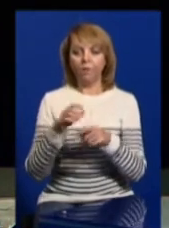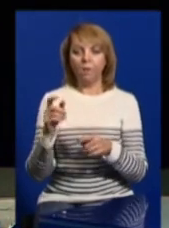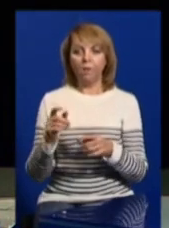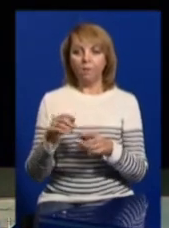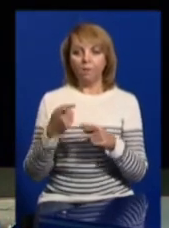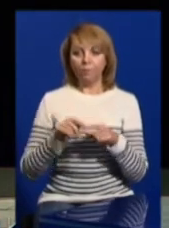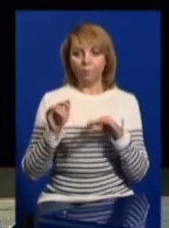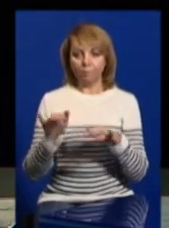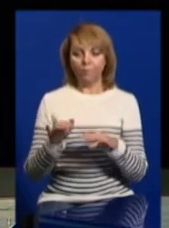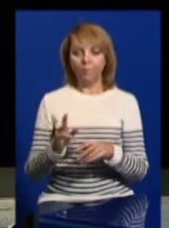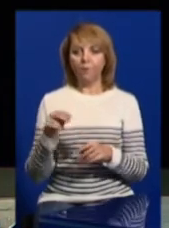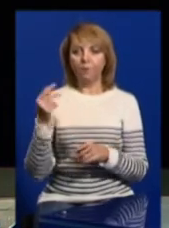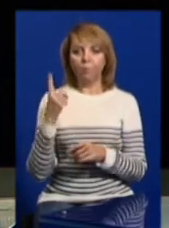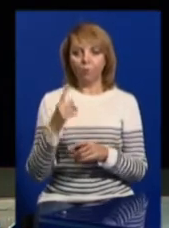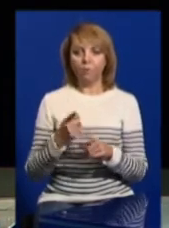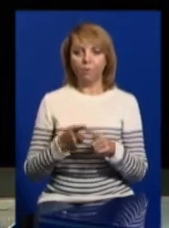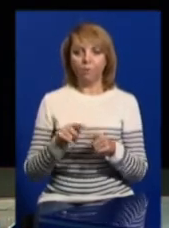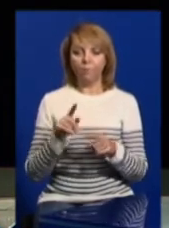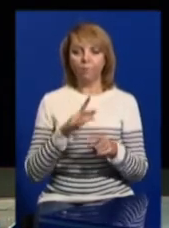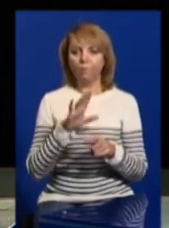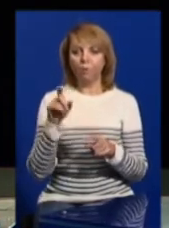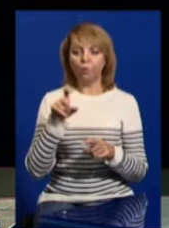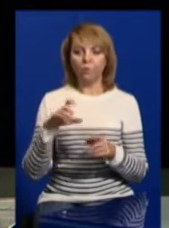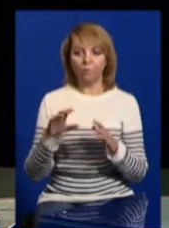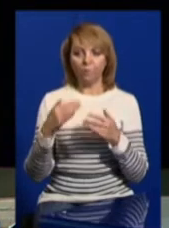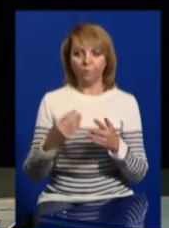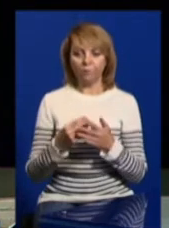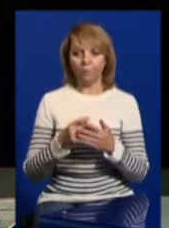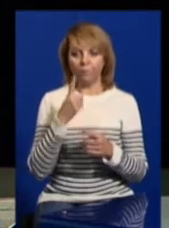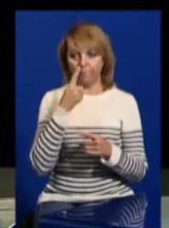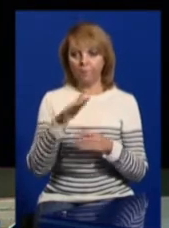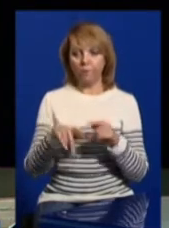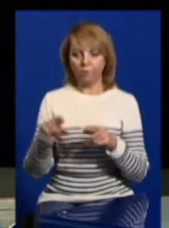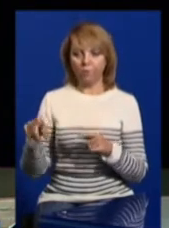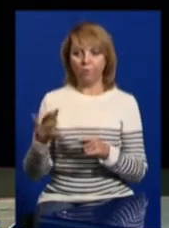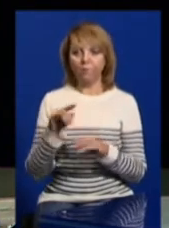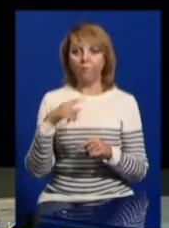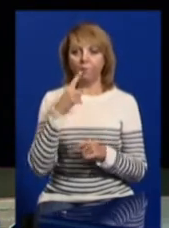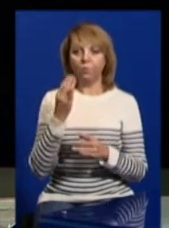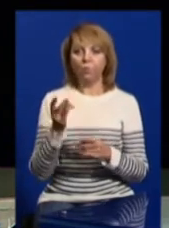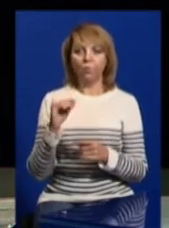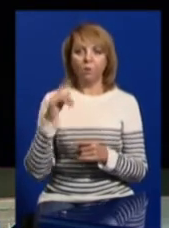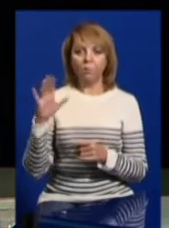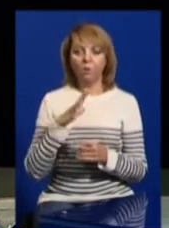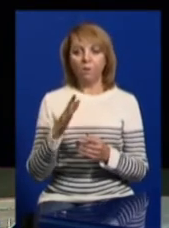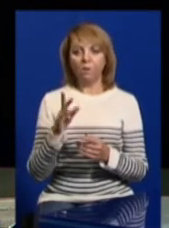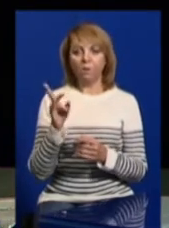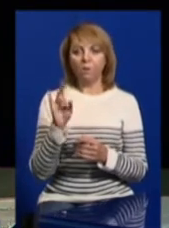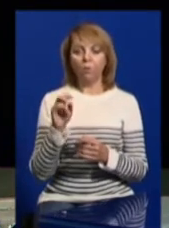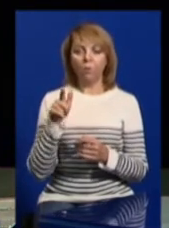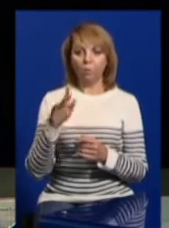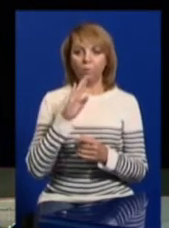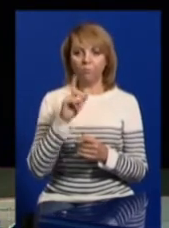наприклад, ну, не дай Боже, осіб, які втратили своїх рідних. І вам просто кажуть, ну, там певний нарколог, який вже